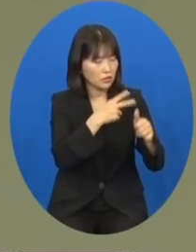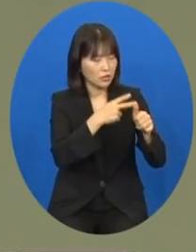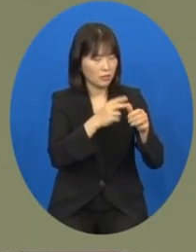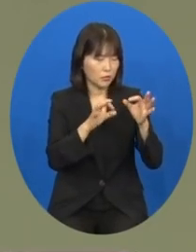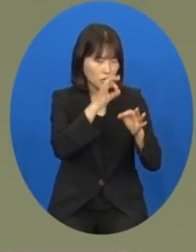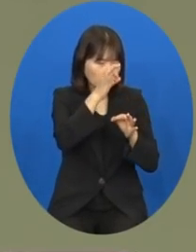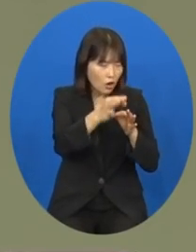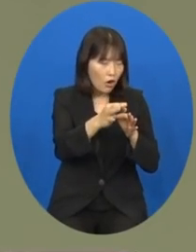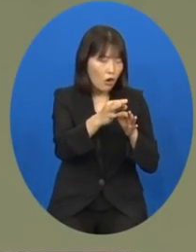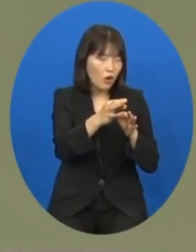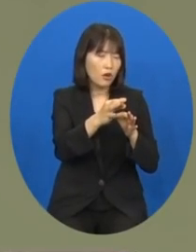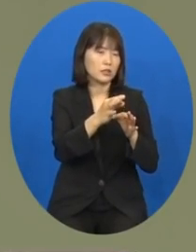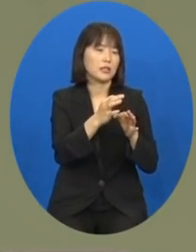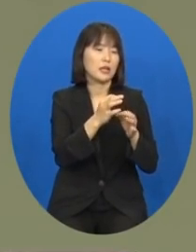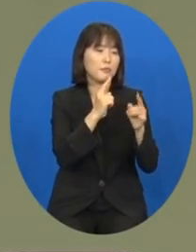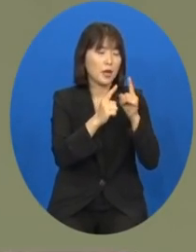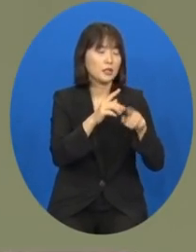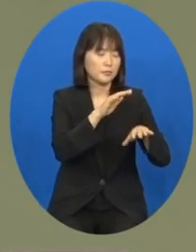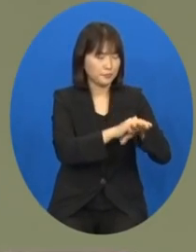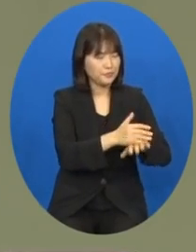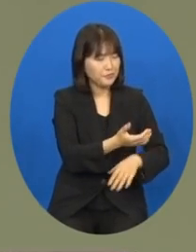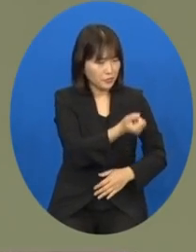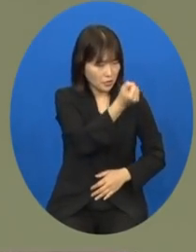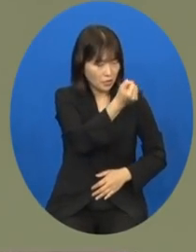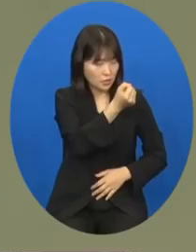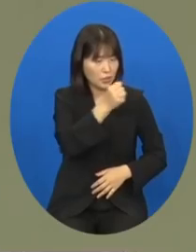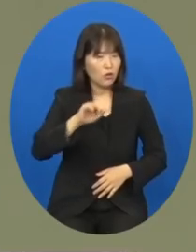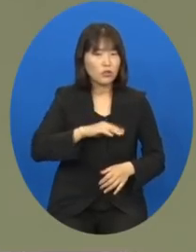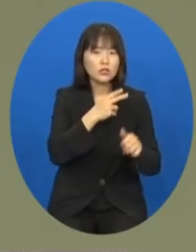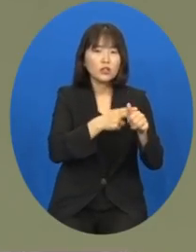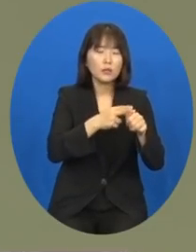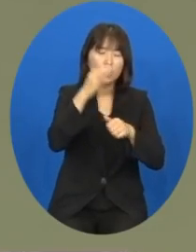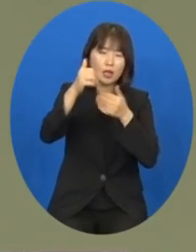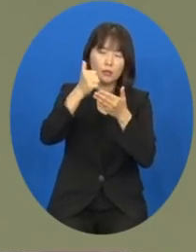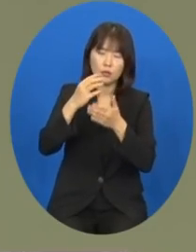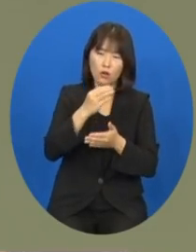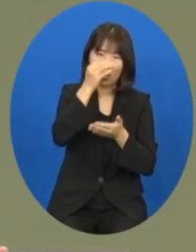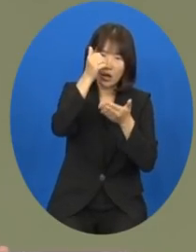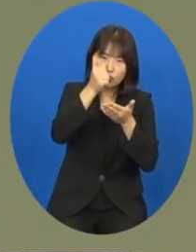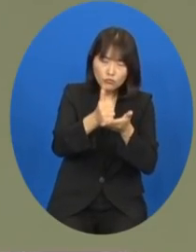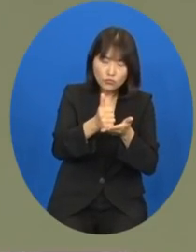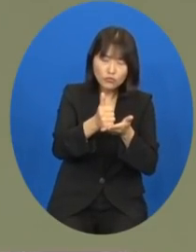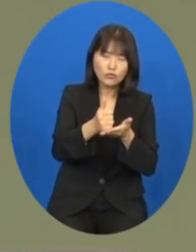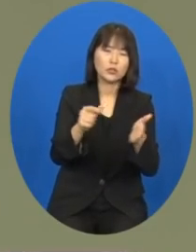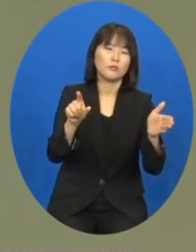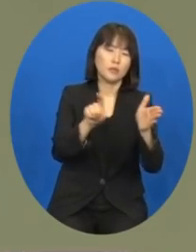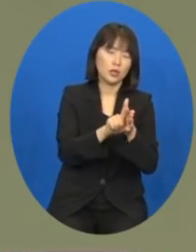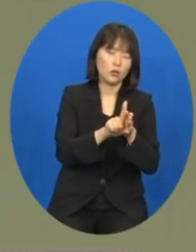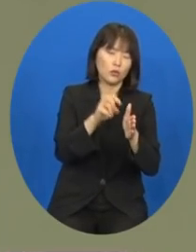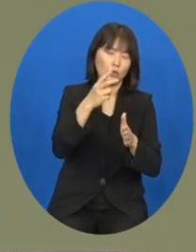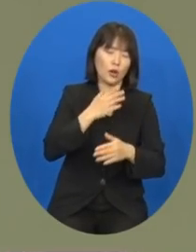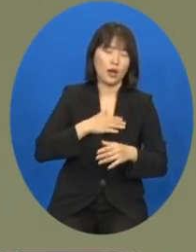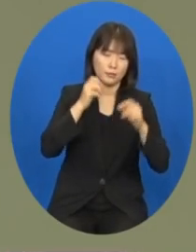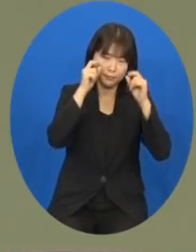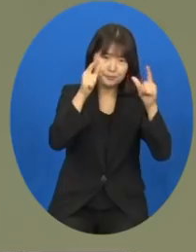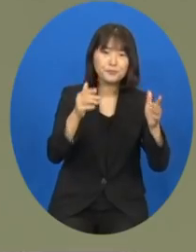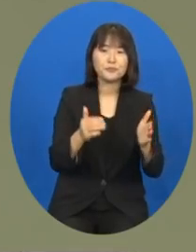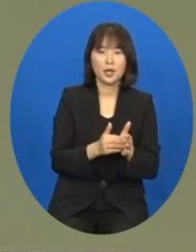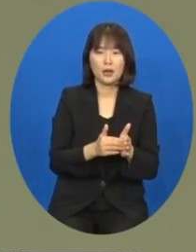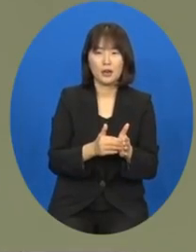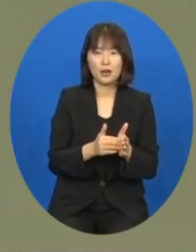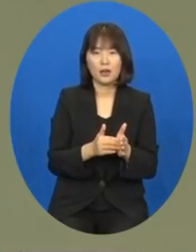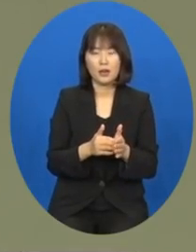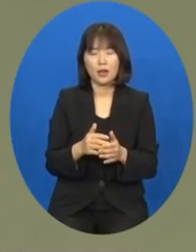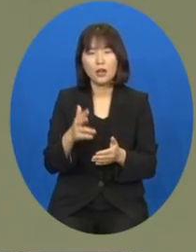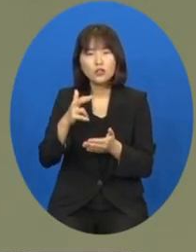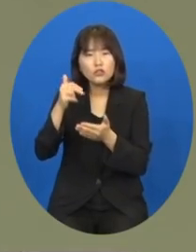말씀이 있습니다 우리는 선생님의 하나님의 거룩한 문 있음을 믿고 또 않았습니다 주님 누구에게로 우리가